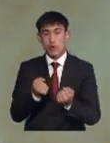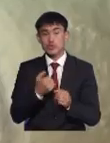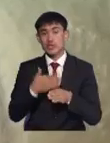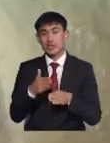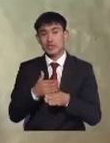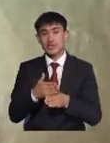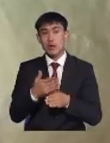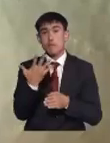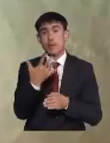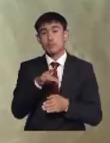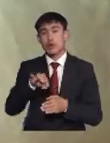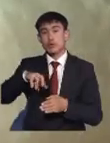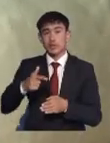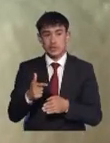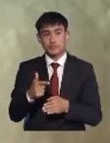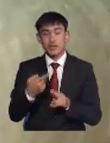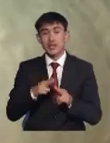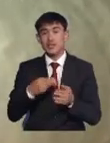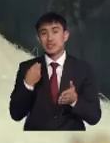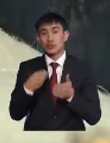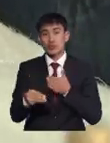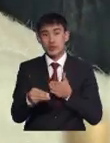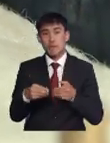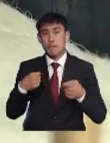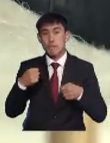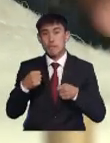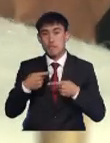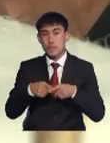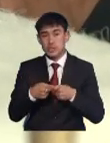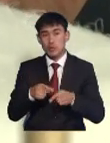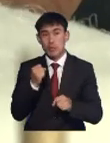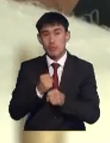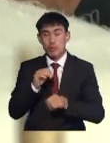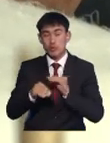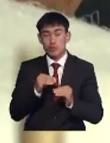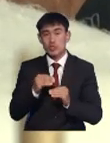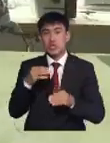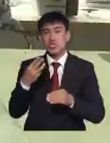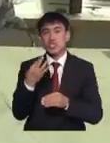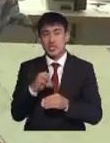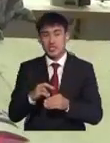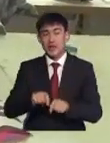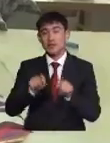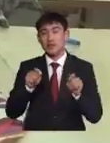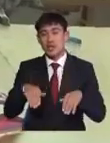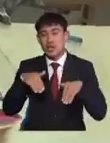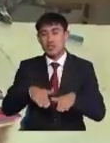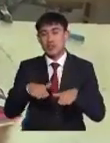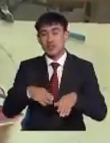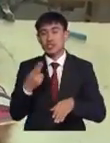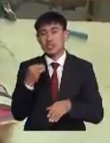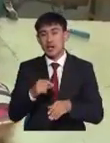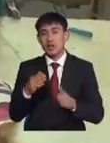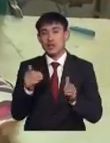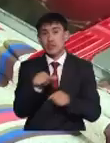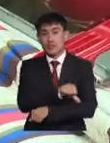кредит в размере 5 миллионов тенге. На те же деньги купила машину для обработки шерсти и открыла швейный цех на территории своего дома.